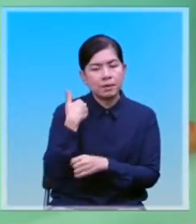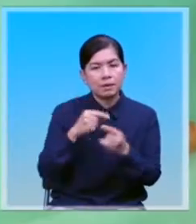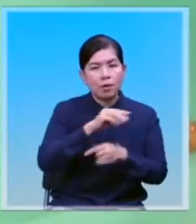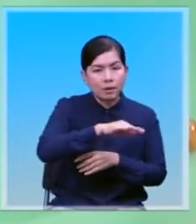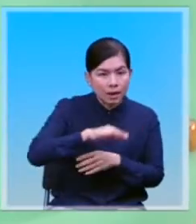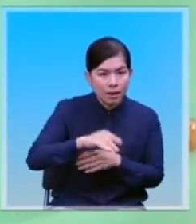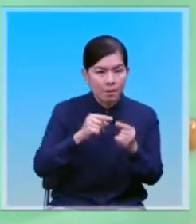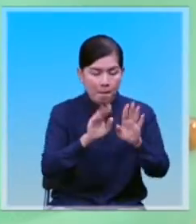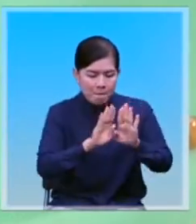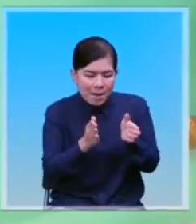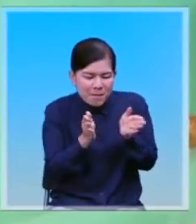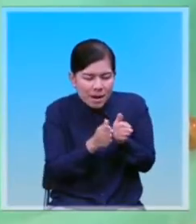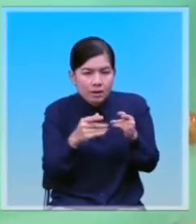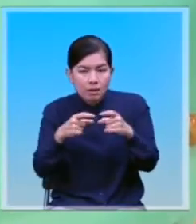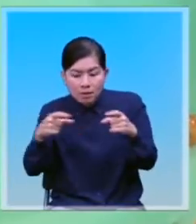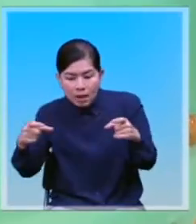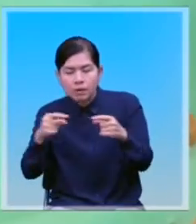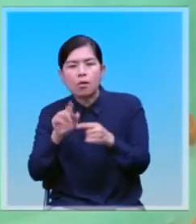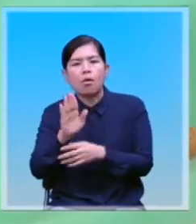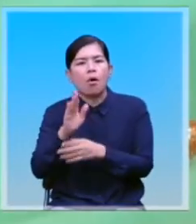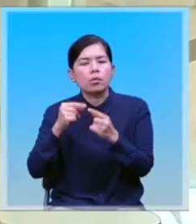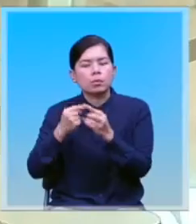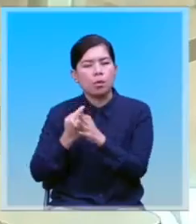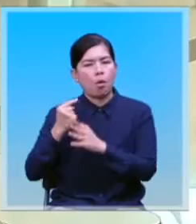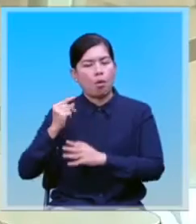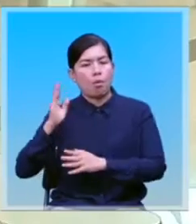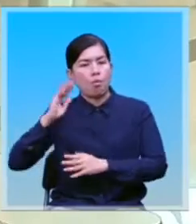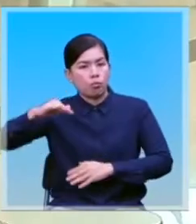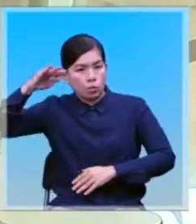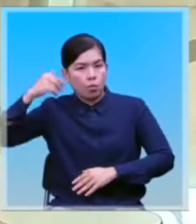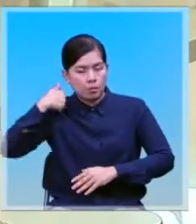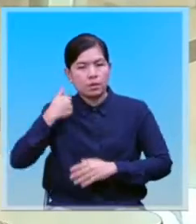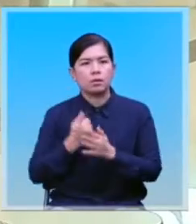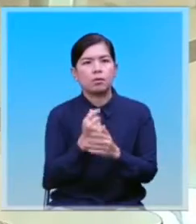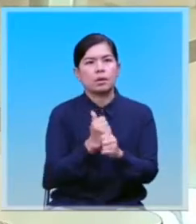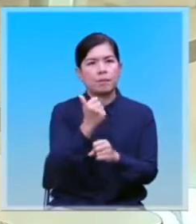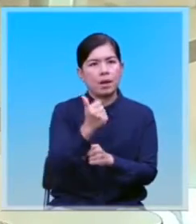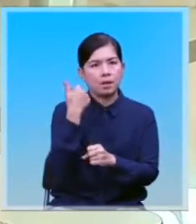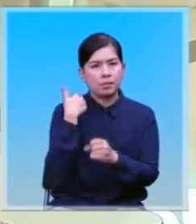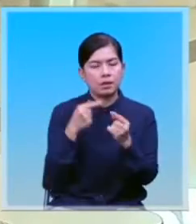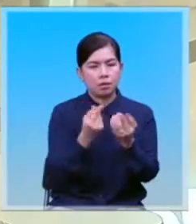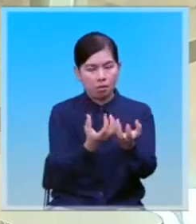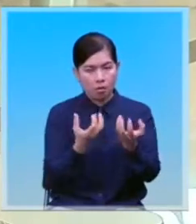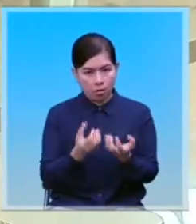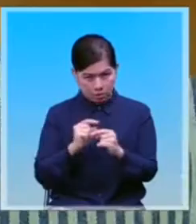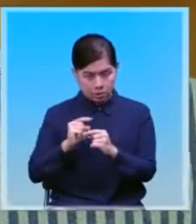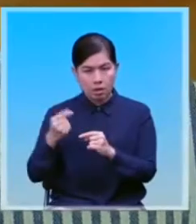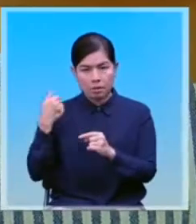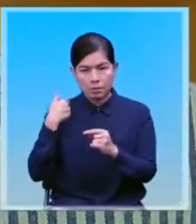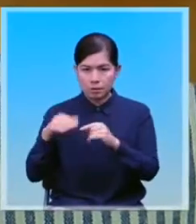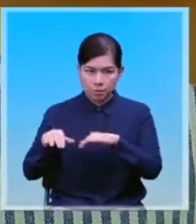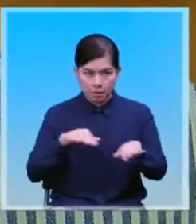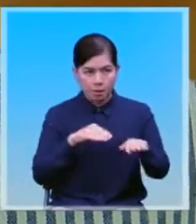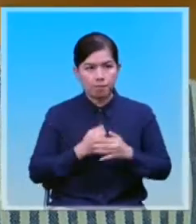หน้าที่ผู้มีความรู้มาคอยสอนทำหน้ากากอนามัยพร้อมทั้งจัดเตรียมผ้าและอุปกรณ์ไว้รองรับอีกด้วยโด